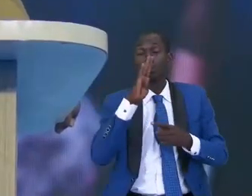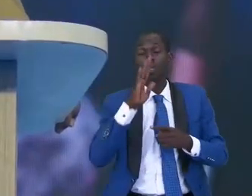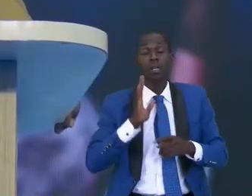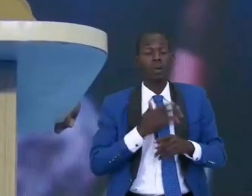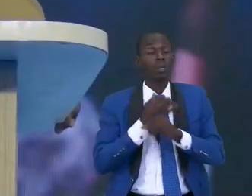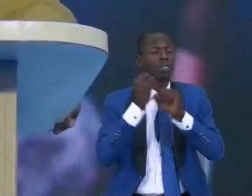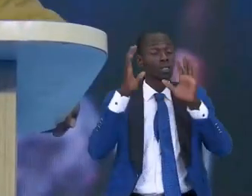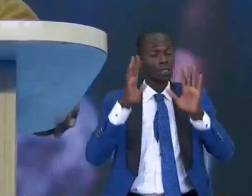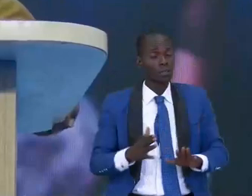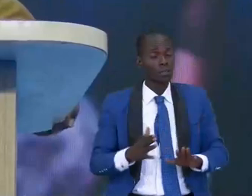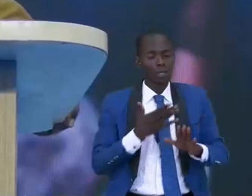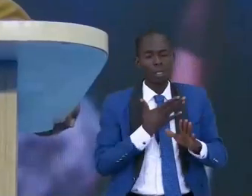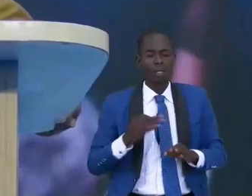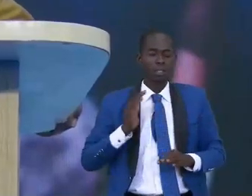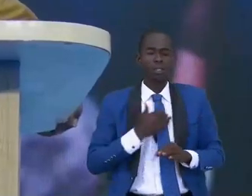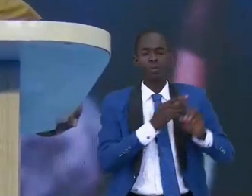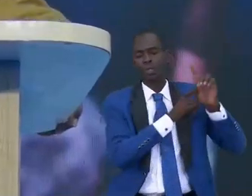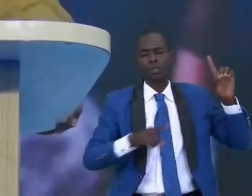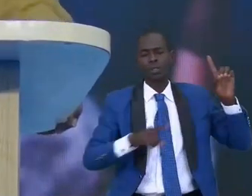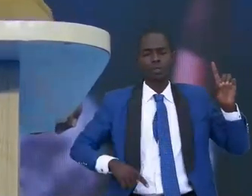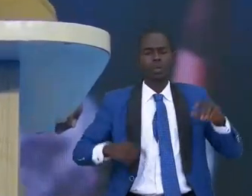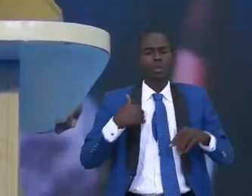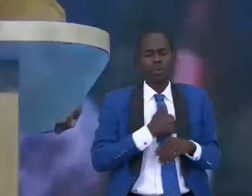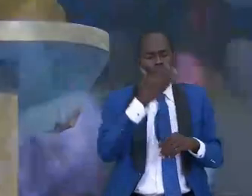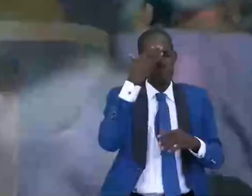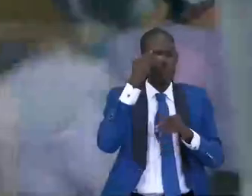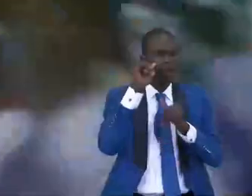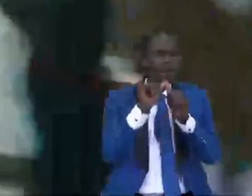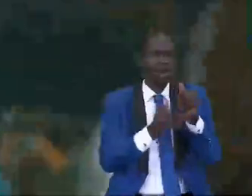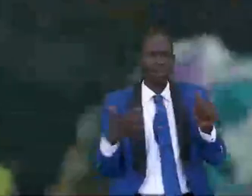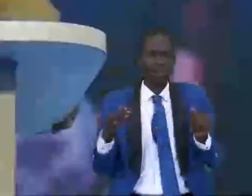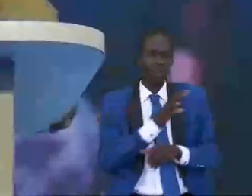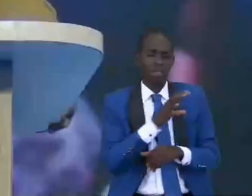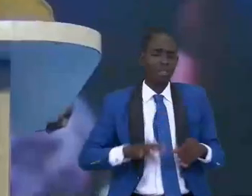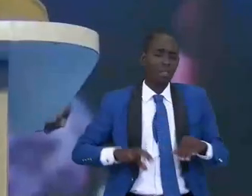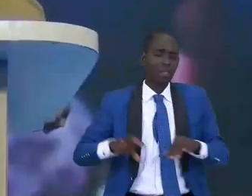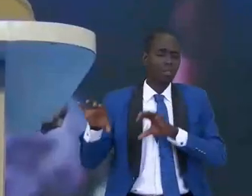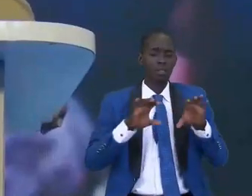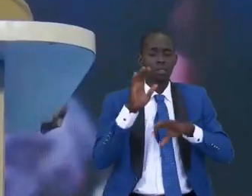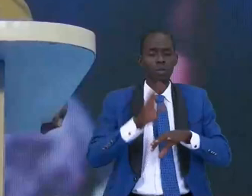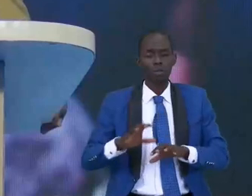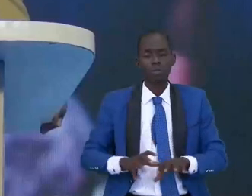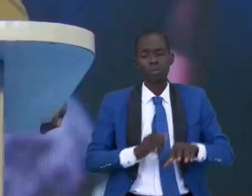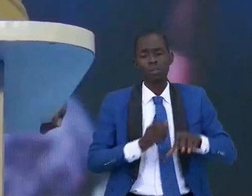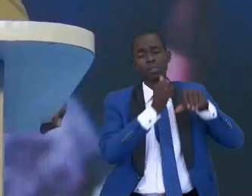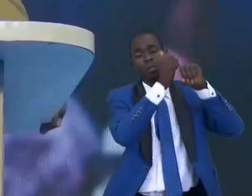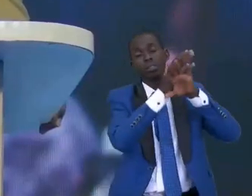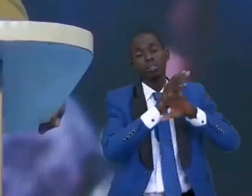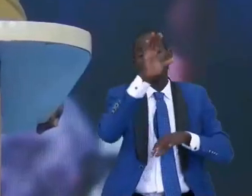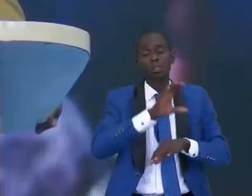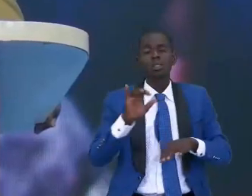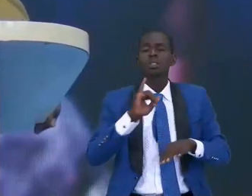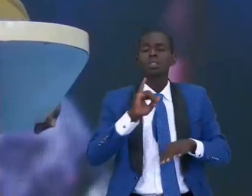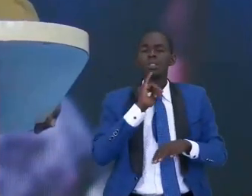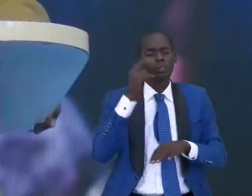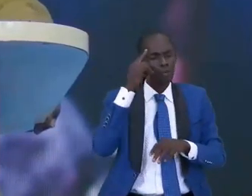et Seigneur. Nous savons que tout ce qu'il a fait au calvaire, c'est pour tout le monde debout, c'est pour tout